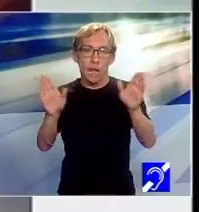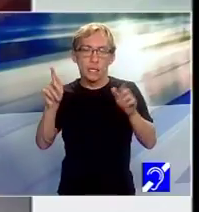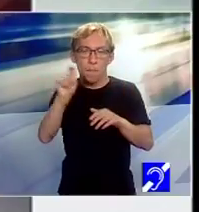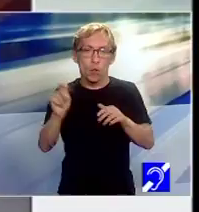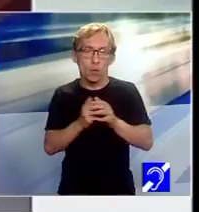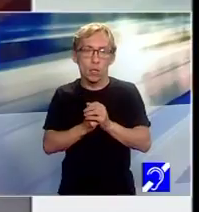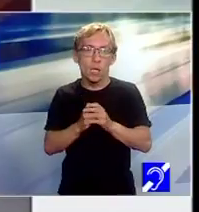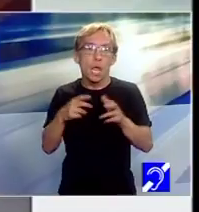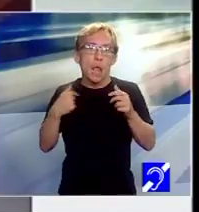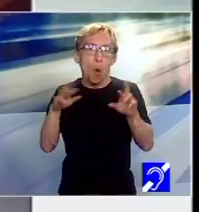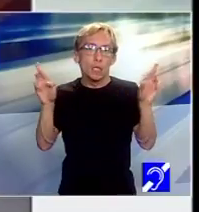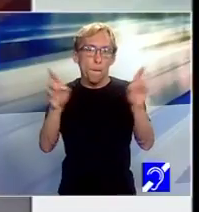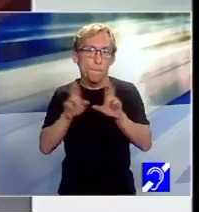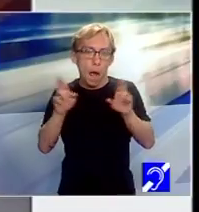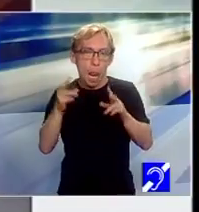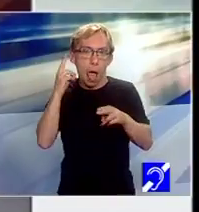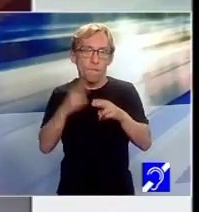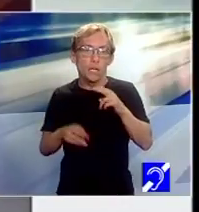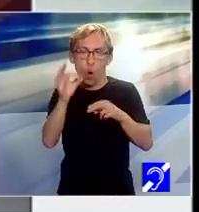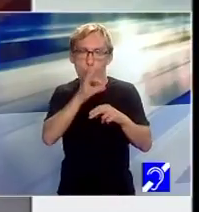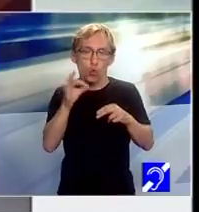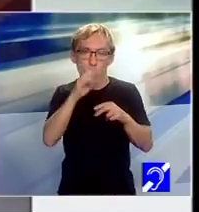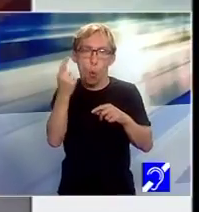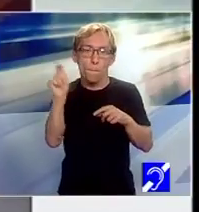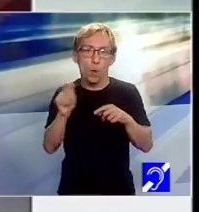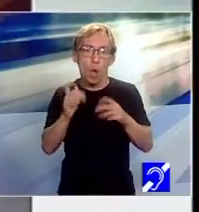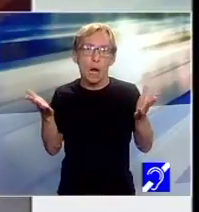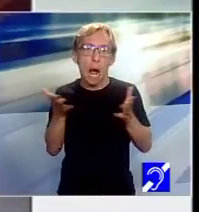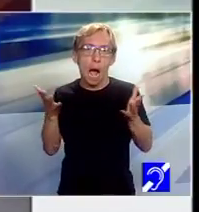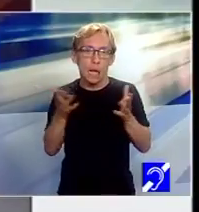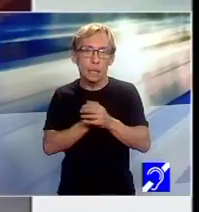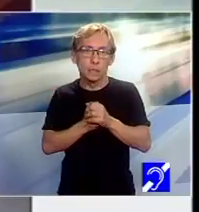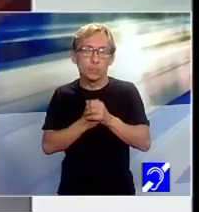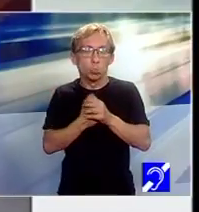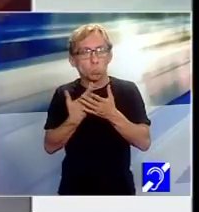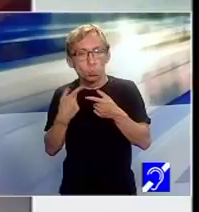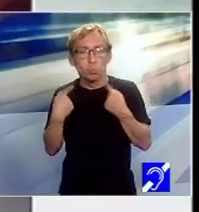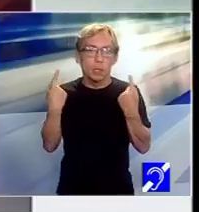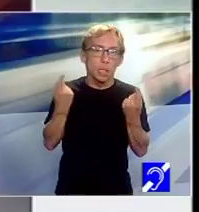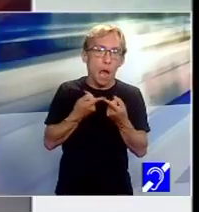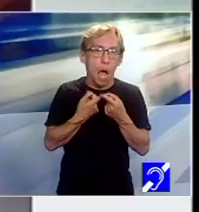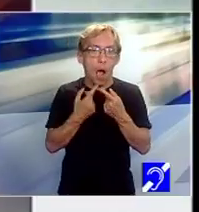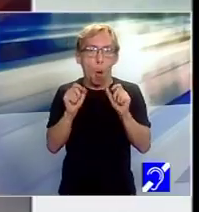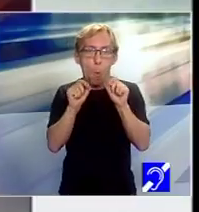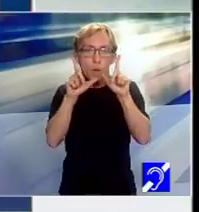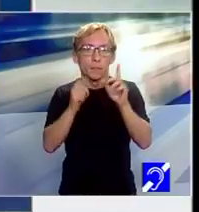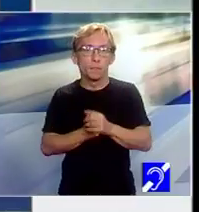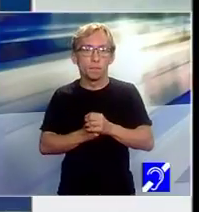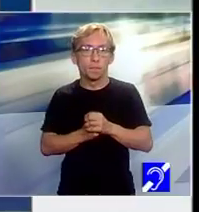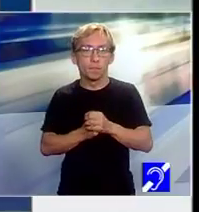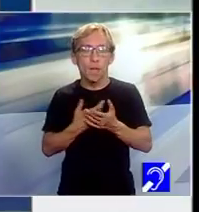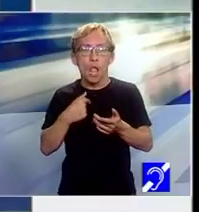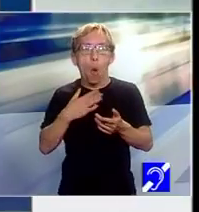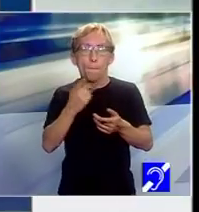lunii octombrie să fim pregătiți cu un proiect care să ne facă cinste. Eu am o întrebare